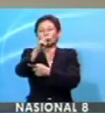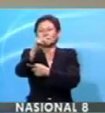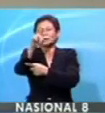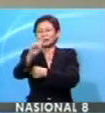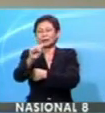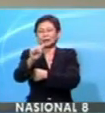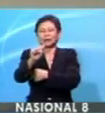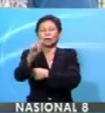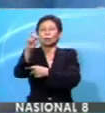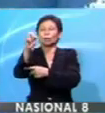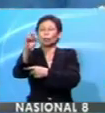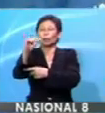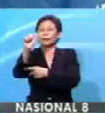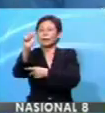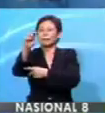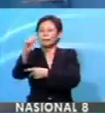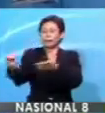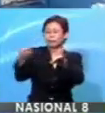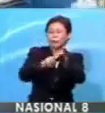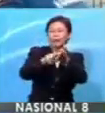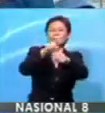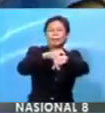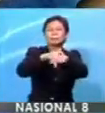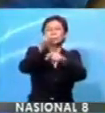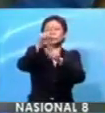tomoosi koyama dengan catatan Mas